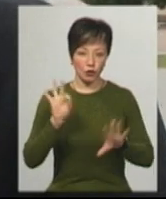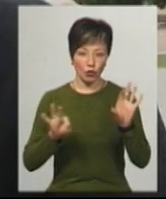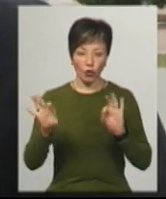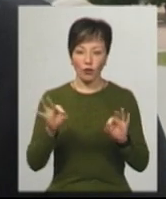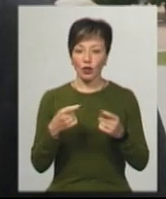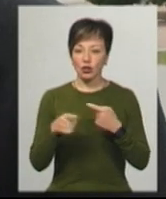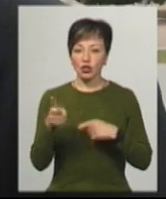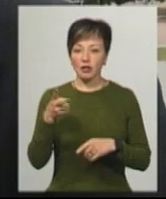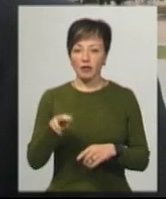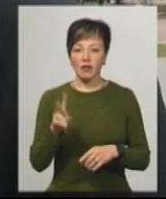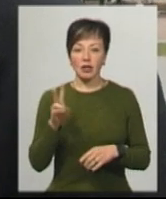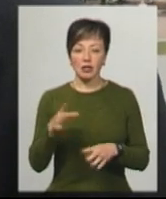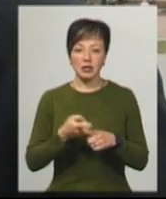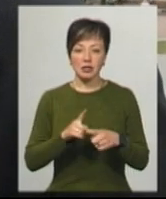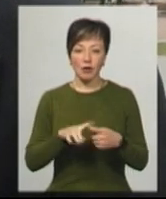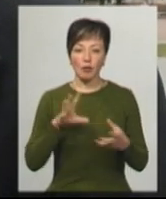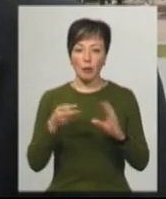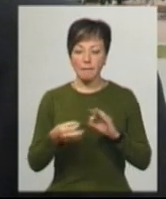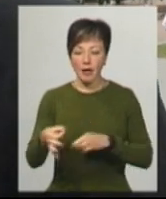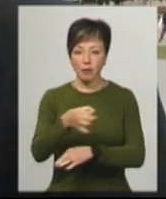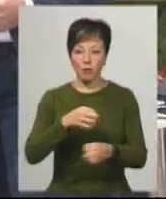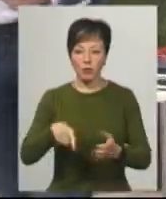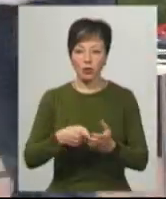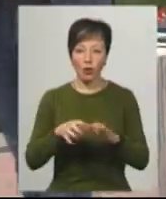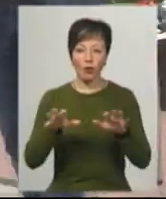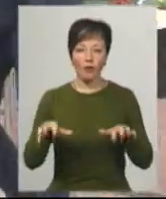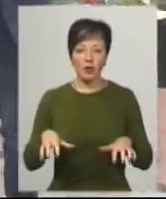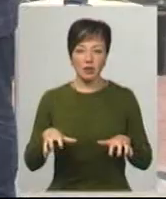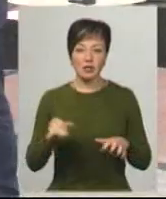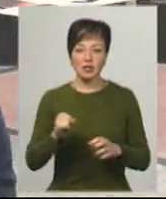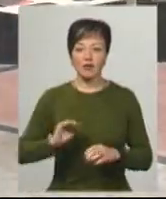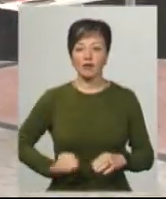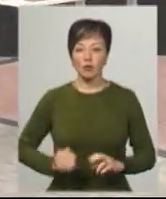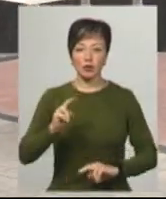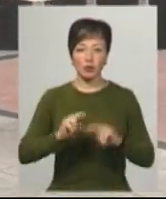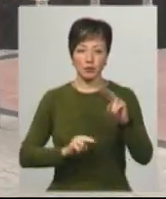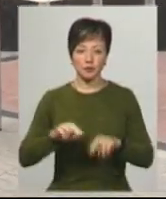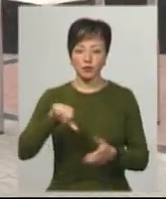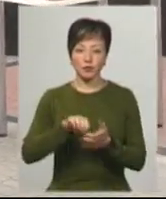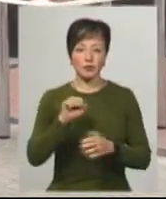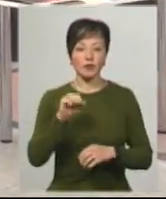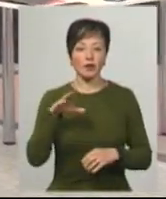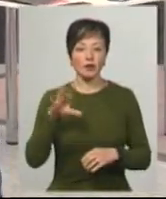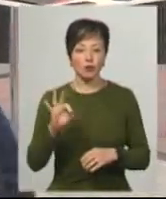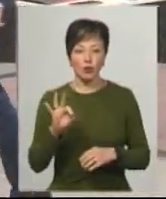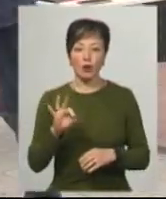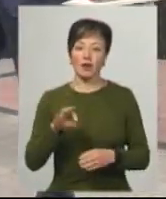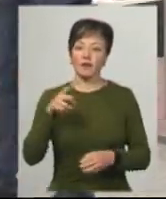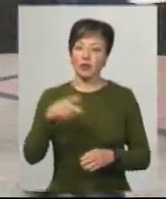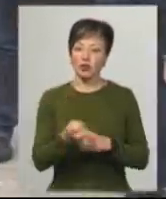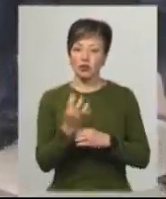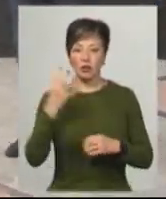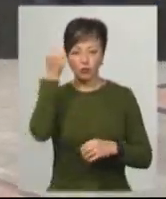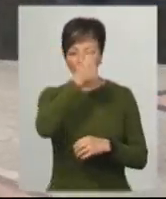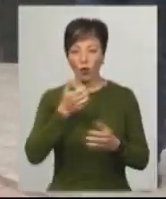дві квартири – це внаслідок перемовин міського голови з забудовниками. Учасник АТО ООС Руслан Пивоварчук каже, в 2014